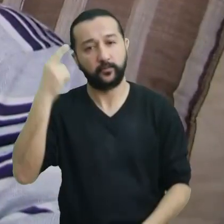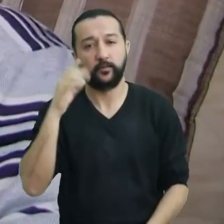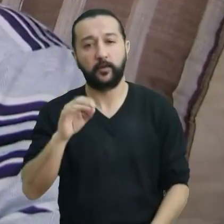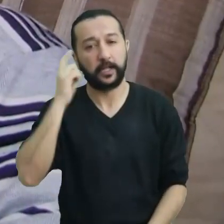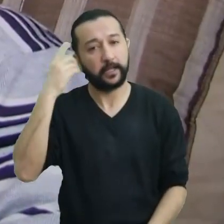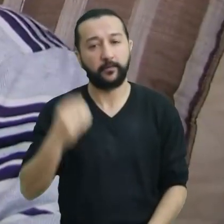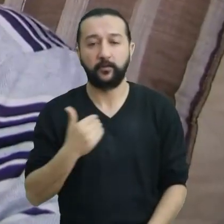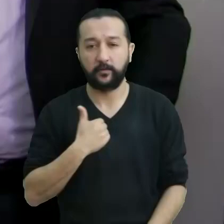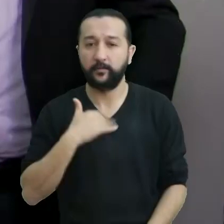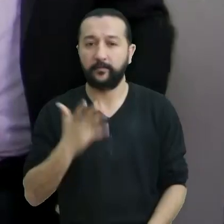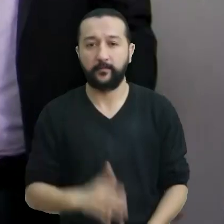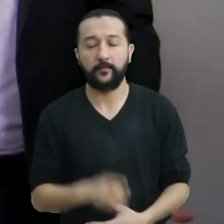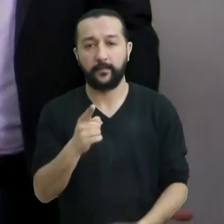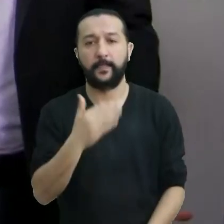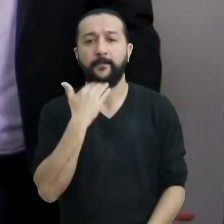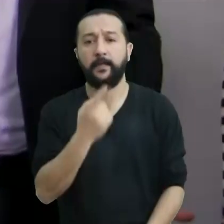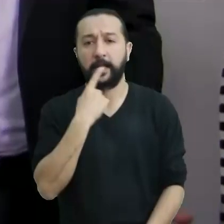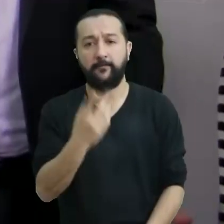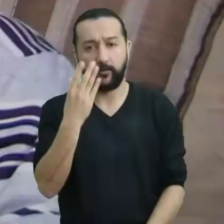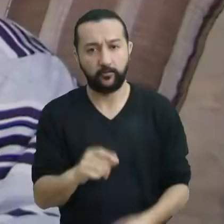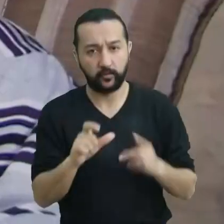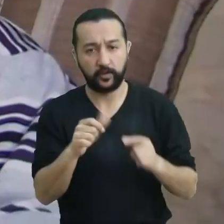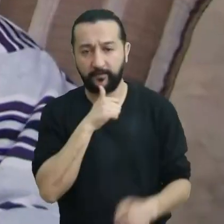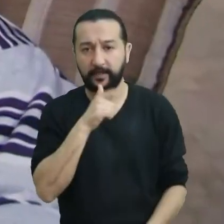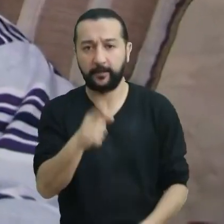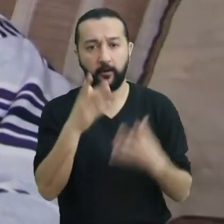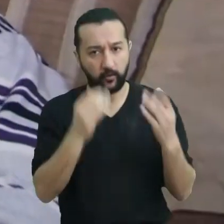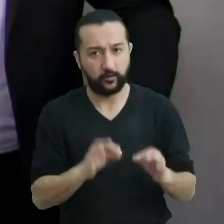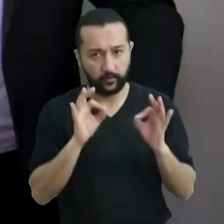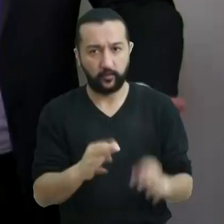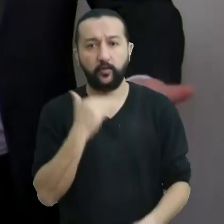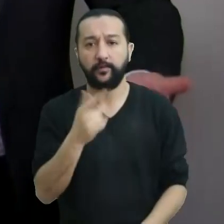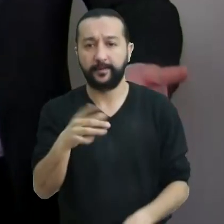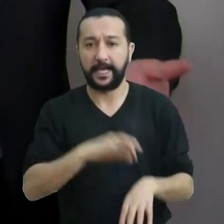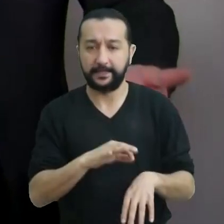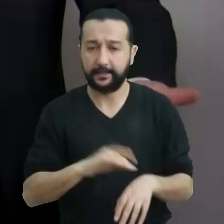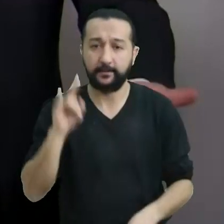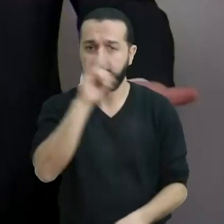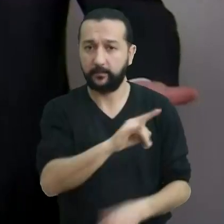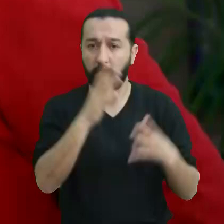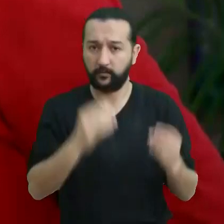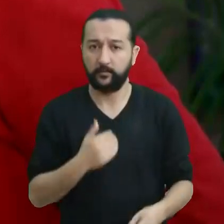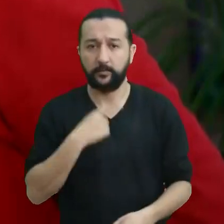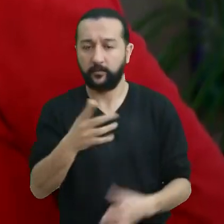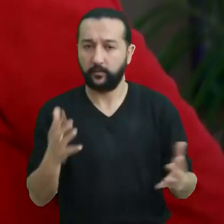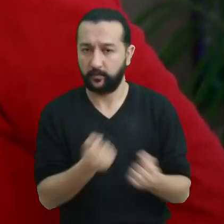geliyor, öyle tahmin edeyim. O nasıl laf öyle Şükrü Efendi ya? Olur mu öyle şey? Biz seni hastaneye yetiştiririz ya.